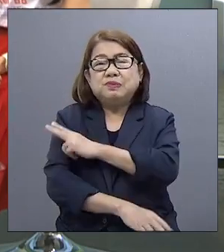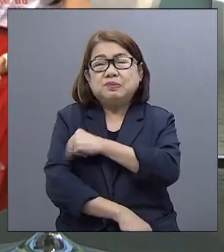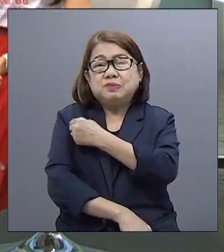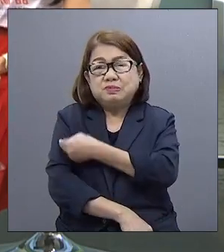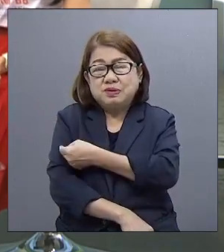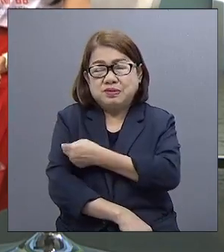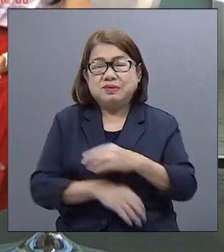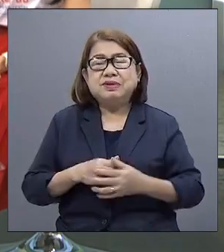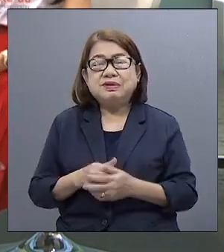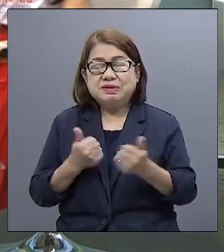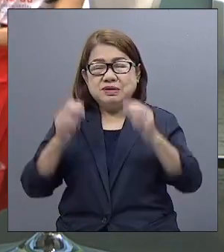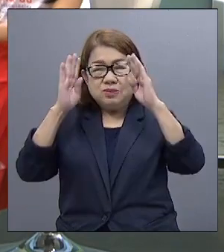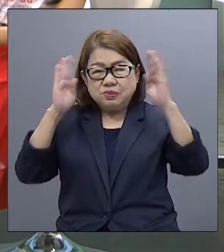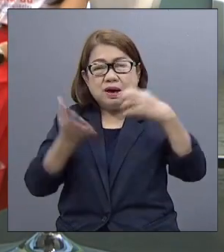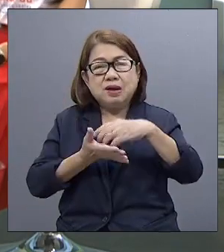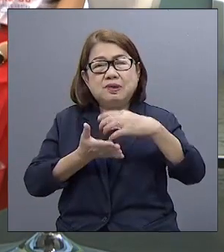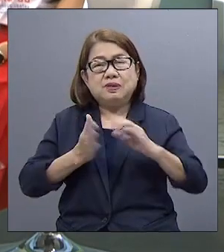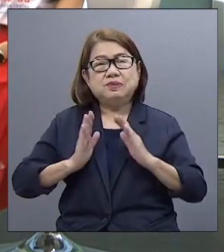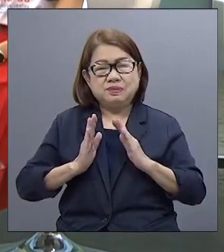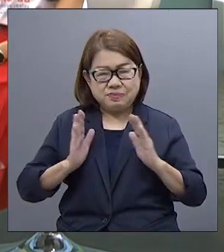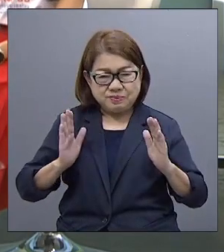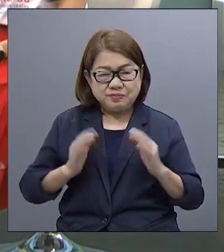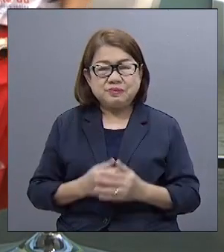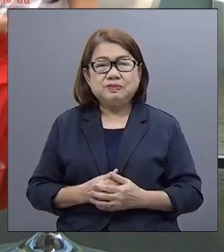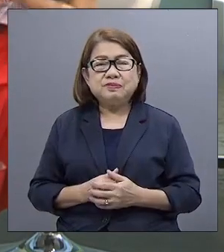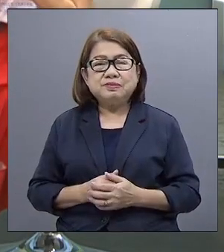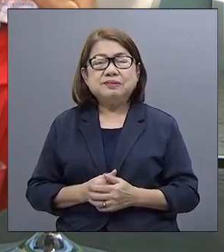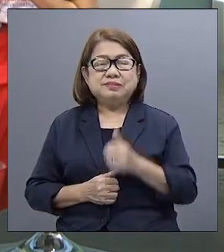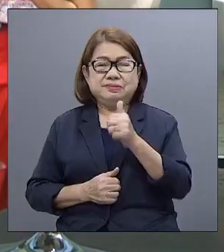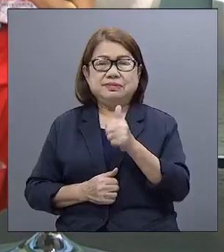ร์ชะลอวัยที่มารู้ทันกันได้กับเราขอบพระคุณนะคะคุณหมอ ขอบคุณครับหมอต้นครับ ด้วยความยินดีมากๆครับ